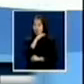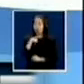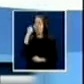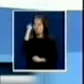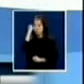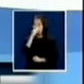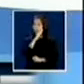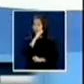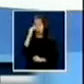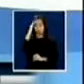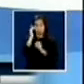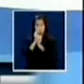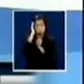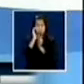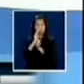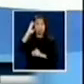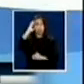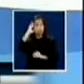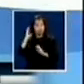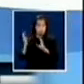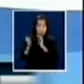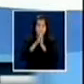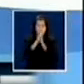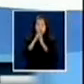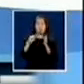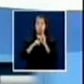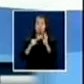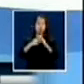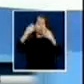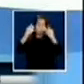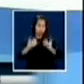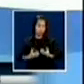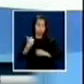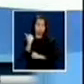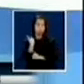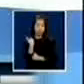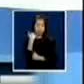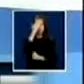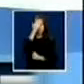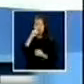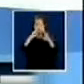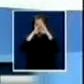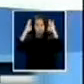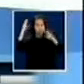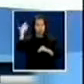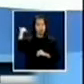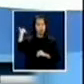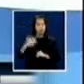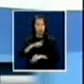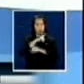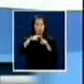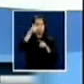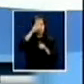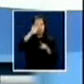มนุมหรือเข้าไปปราบปรามนั้นการสูญเสียจะเกิดขึ้นเป็นอย่างมากเพราะประสบการณ์ของวันที่10เมษายนได้บ่งบอก